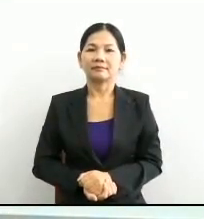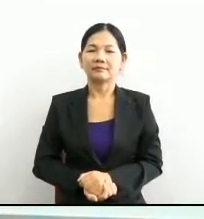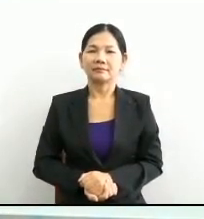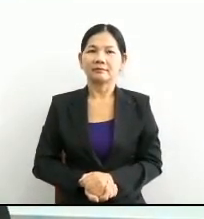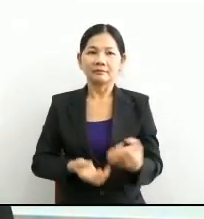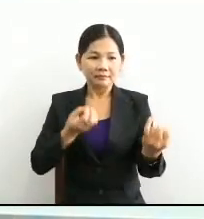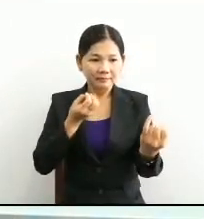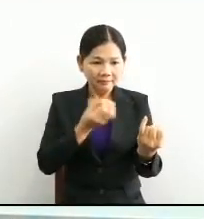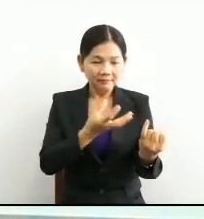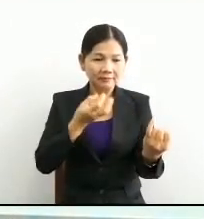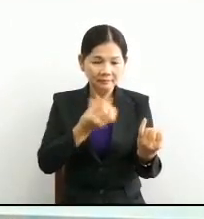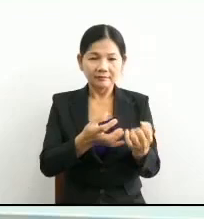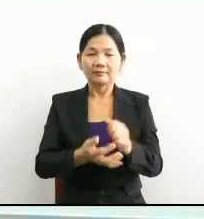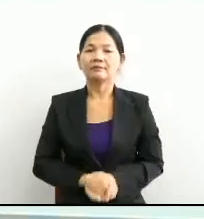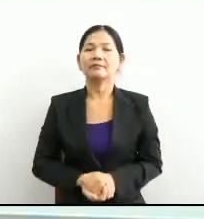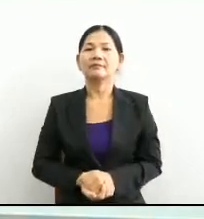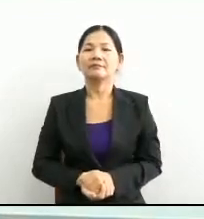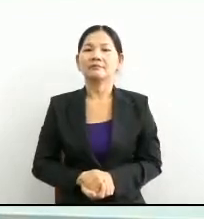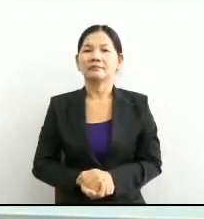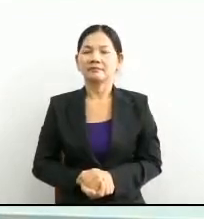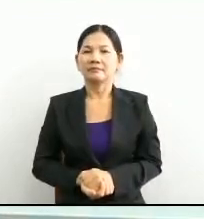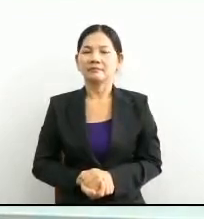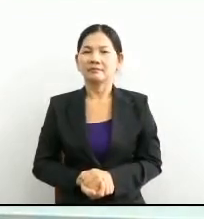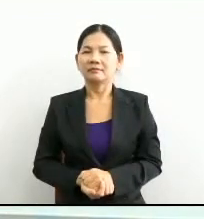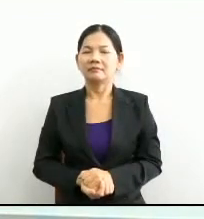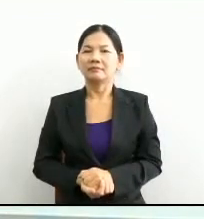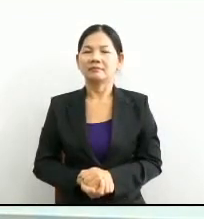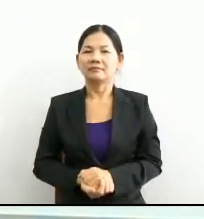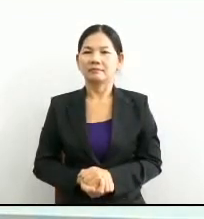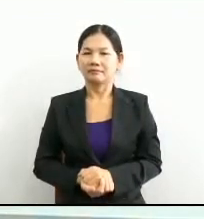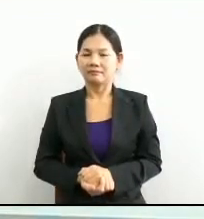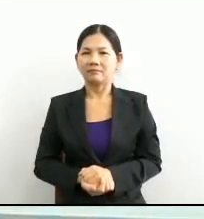chân châm hay tiếp cha cứ quát bậy bạc nha con ấy quát